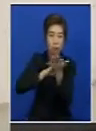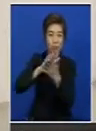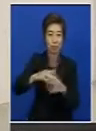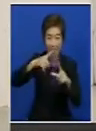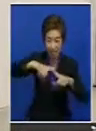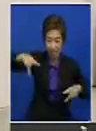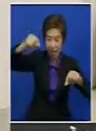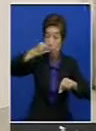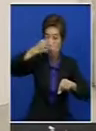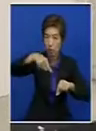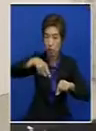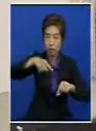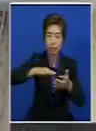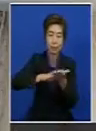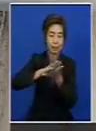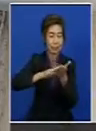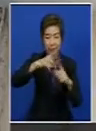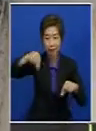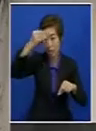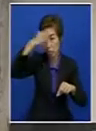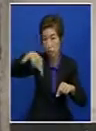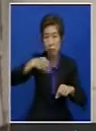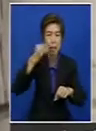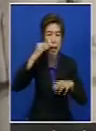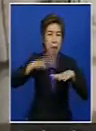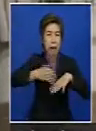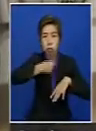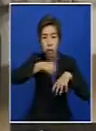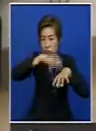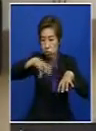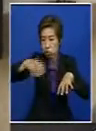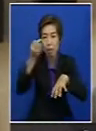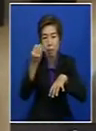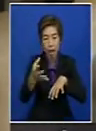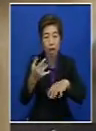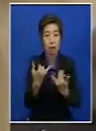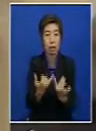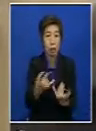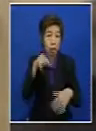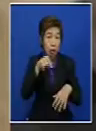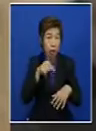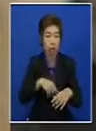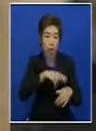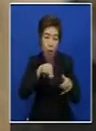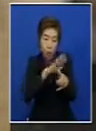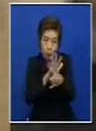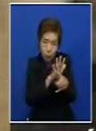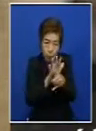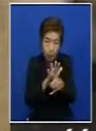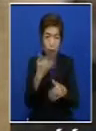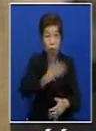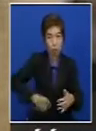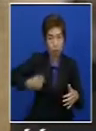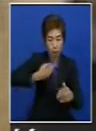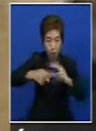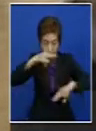อายุที่แตกต่างกันแต่ละช่วงอายุแต่ที่นี่จะเน้นกลุ่มที่ต้องการดูแลสุขภาพควบคู่กันไปด้วยเพราะจะมีเจ้าหน้า